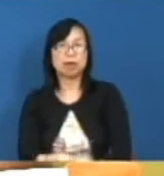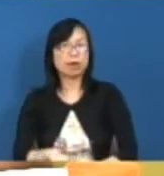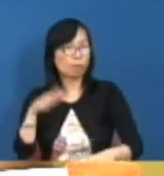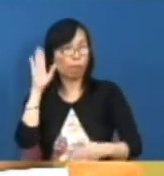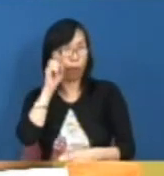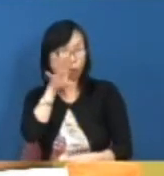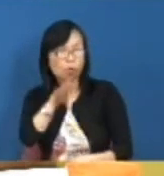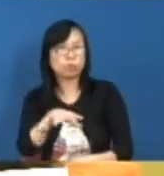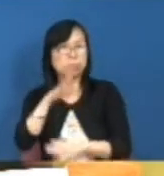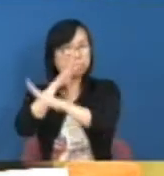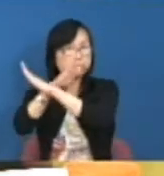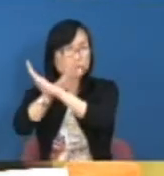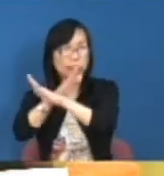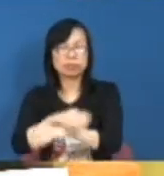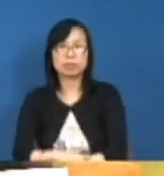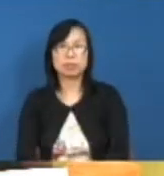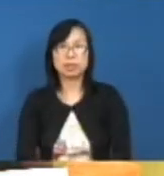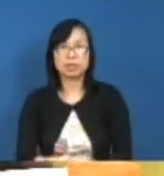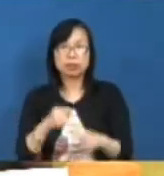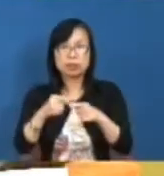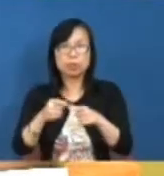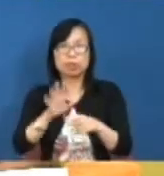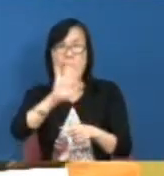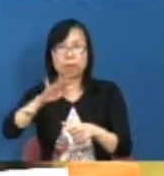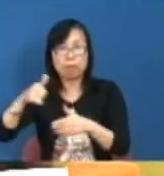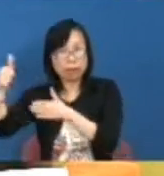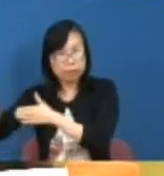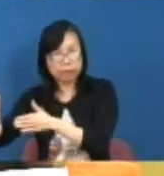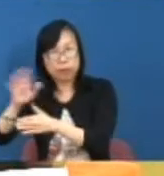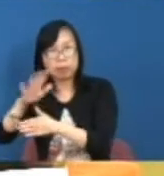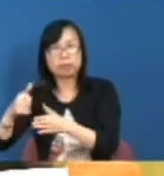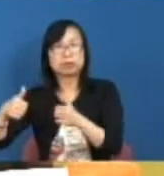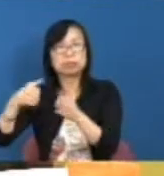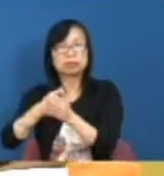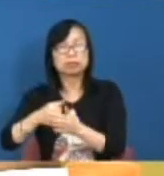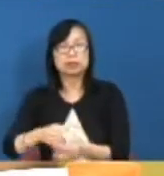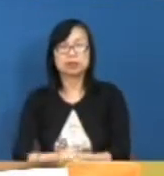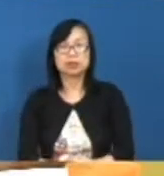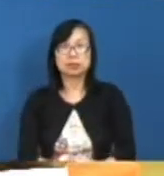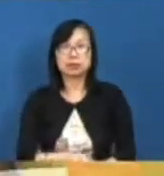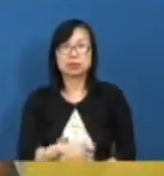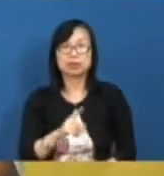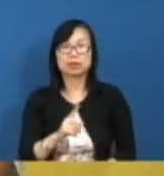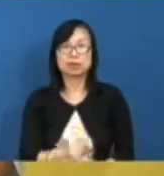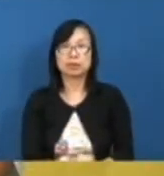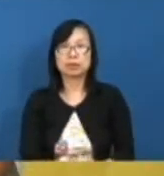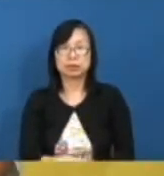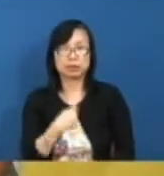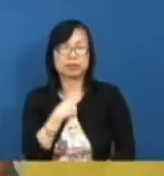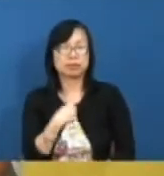噶啦，叫咗公安門口、大學門口叫你唔好出去噶，你話唔要可以衝咗出去，又翻翻轉頭叫話啲同學出去，唔要咁該死